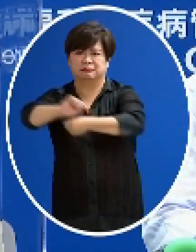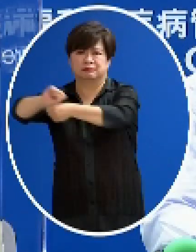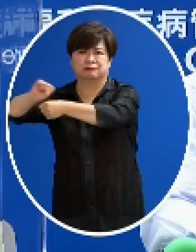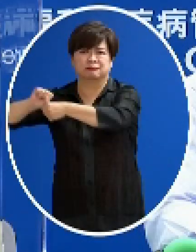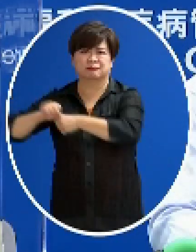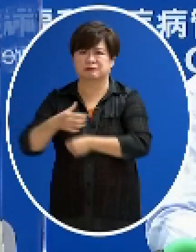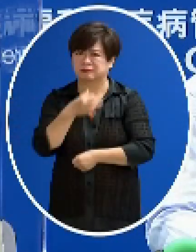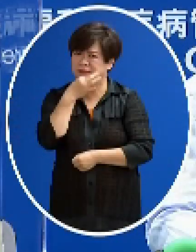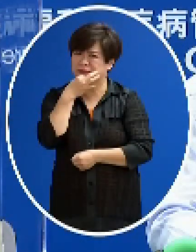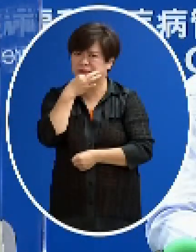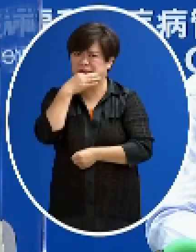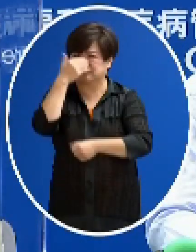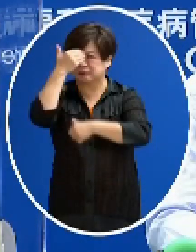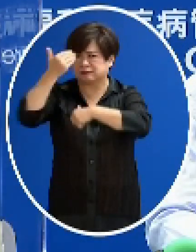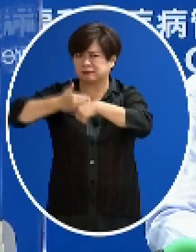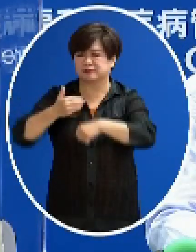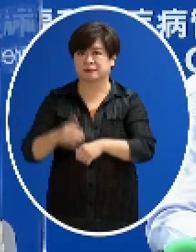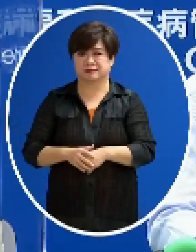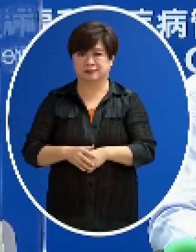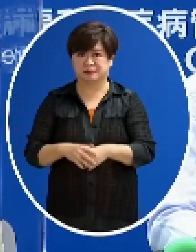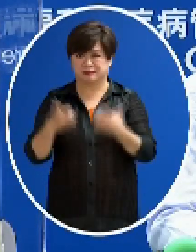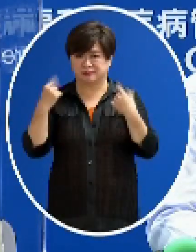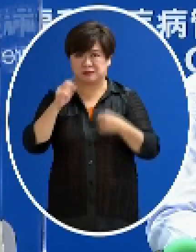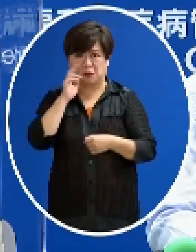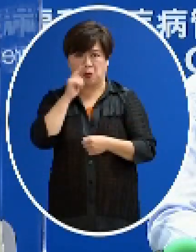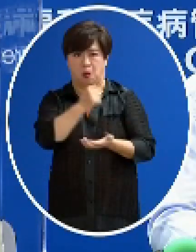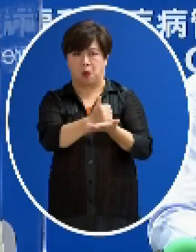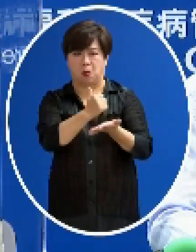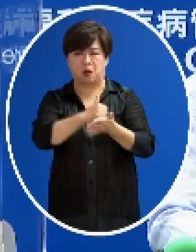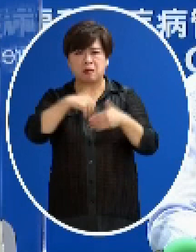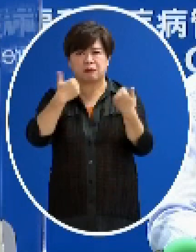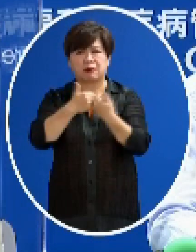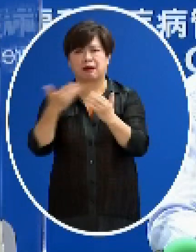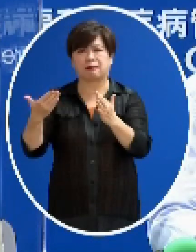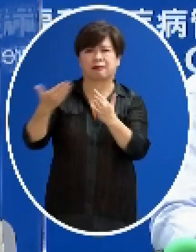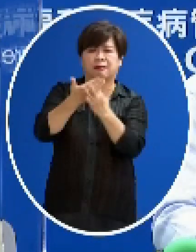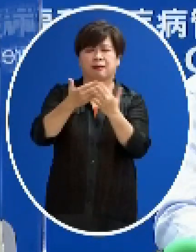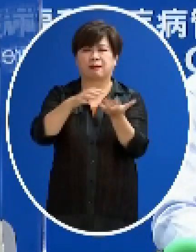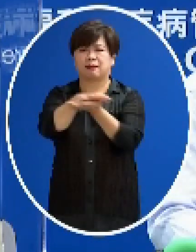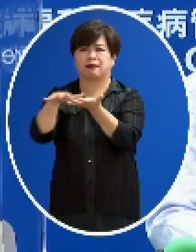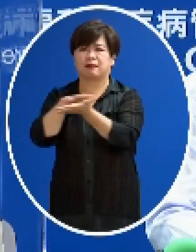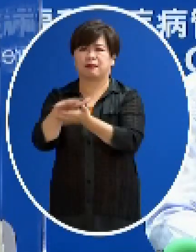引发一些困扰，反而把本来会成的反而就有一些干扰，这样也不好。